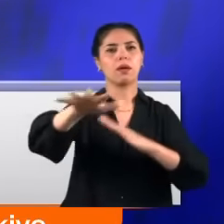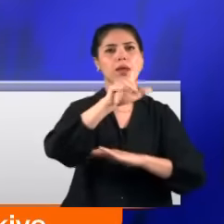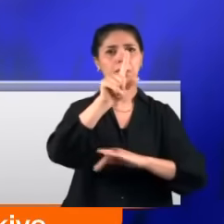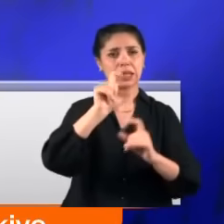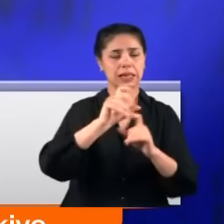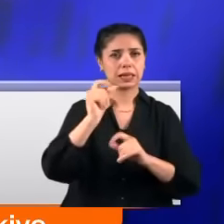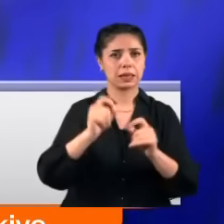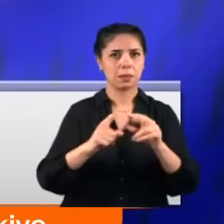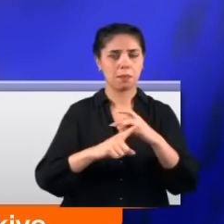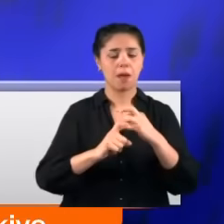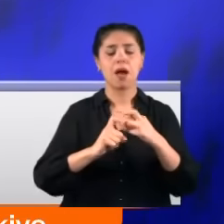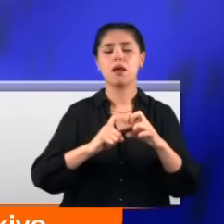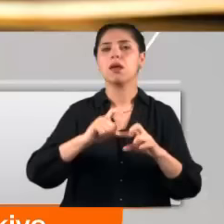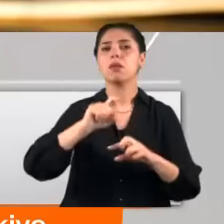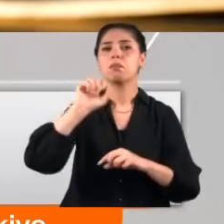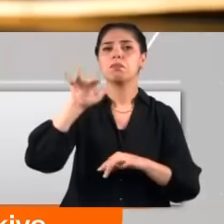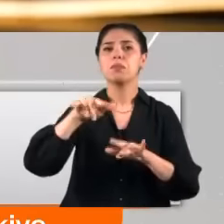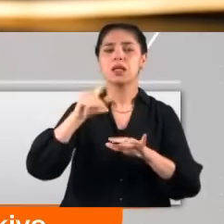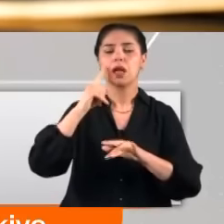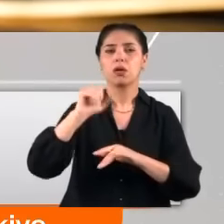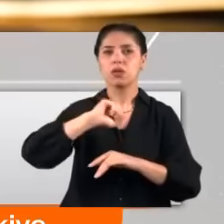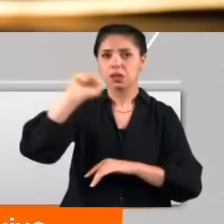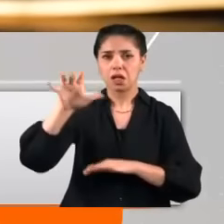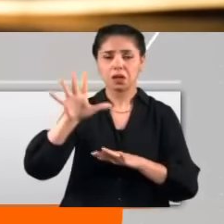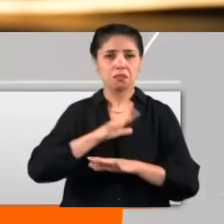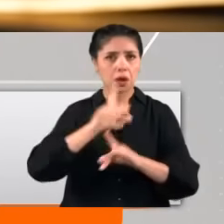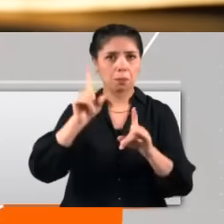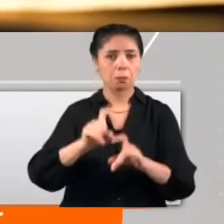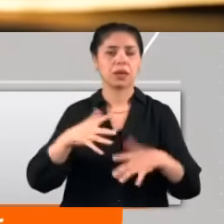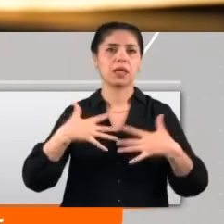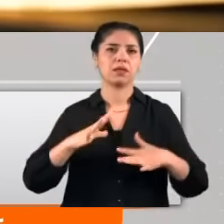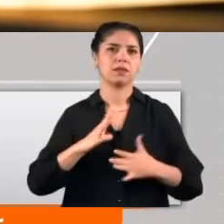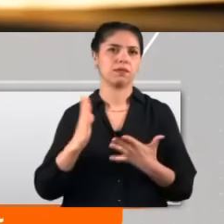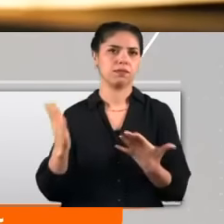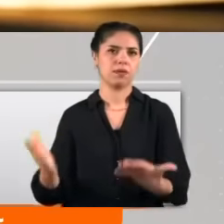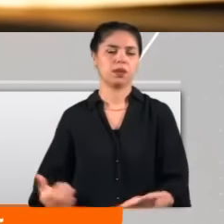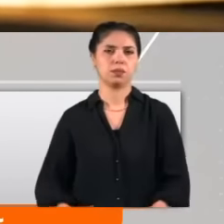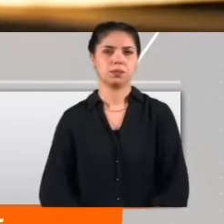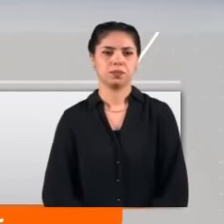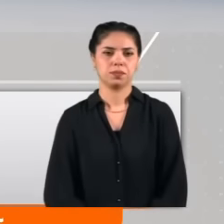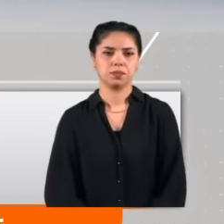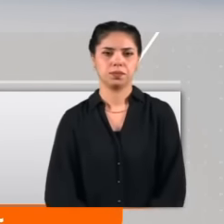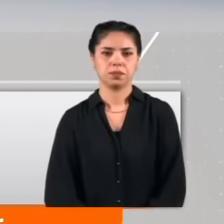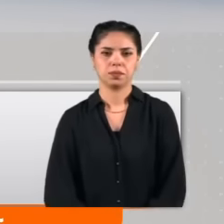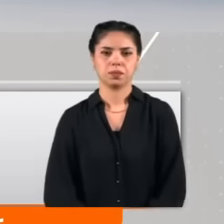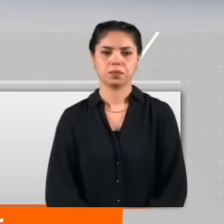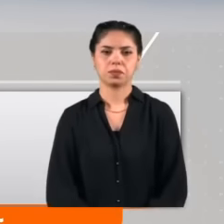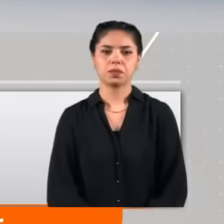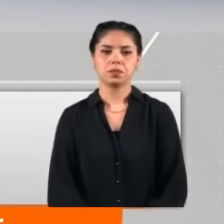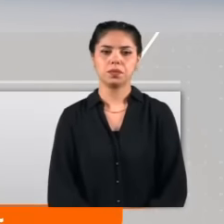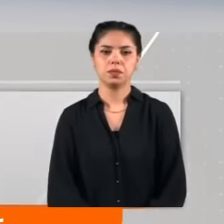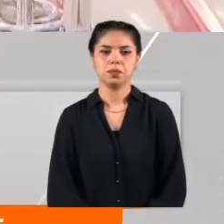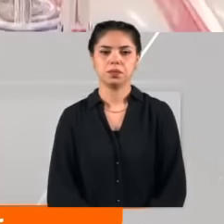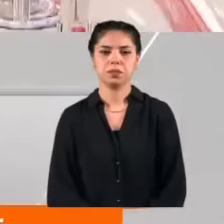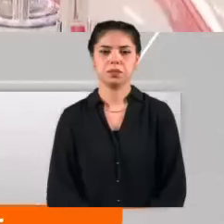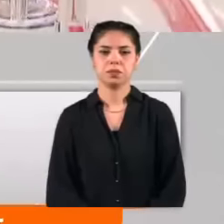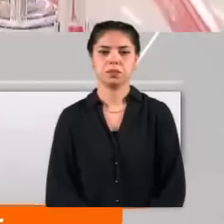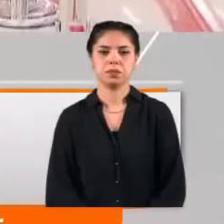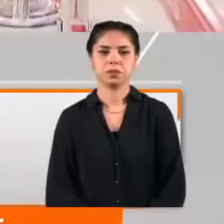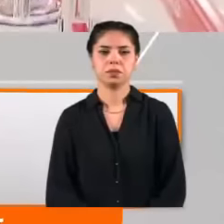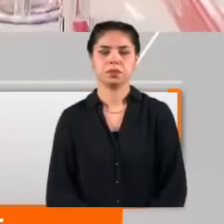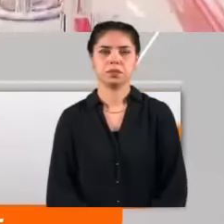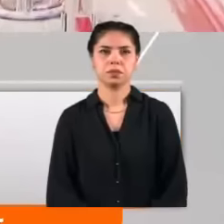konusu endişelerini güçlendirdi. Yaşanan aksaklığın siber kaynaklı olmadığını tespit ettik.